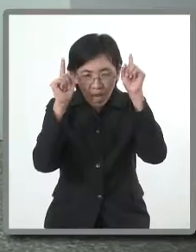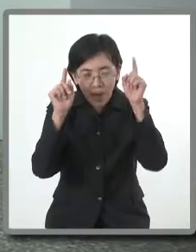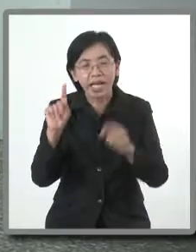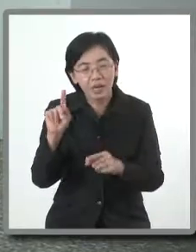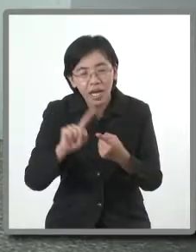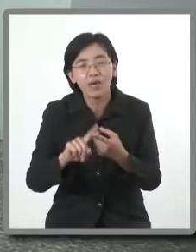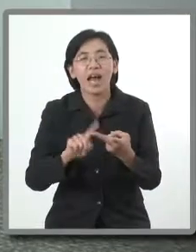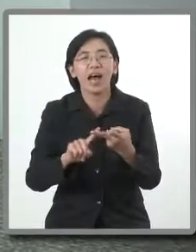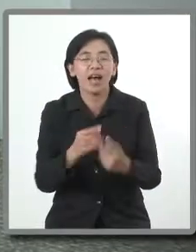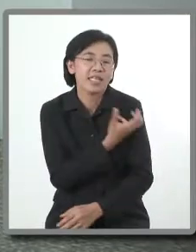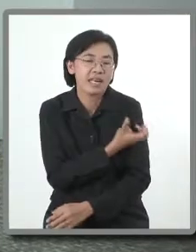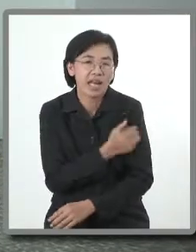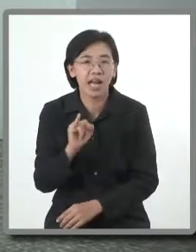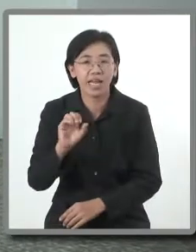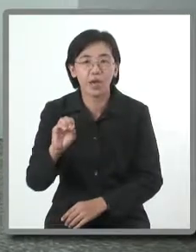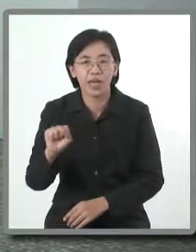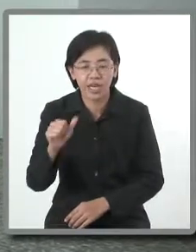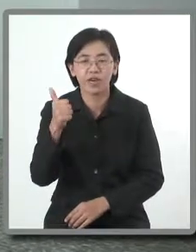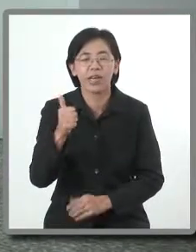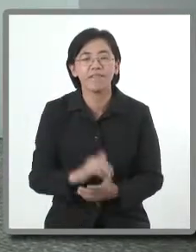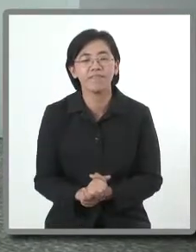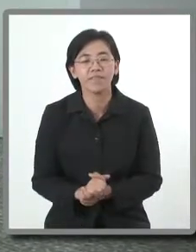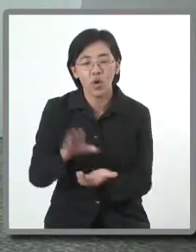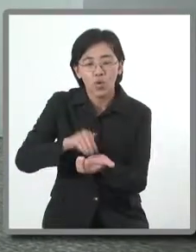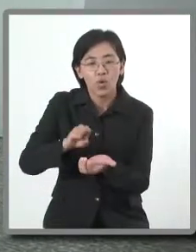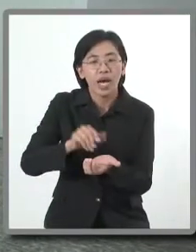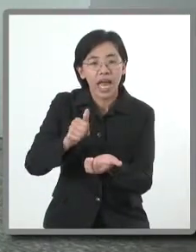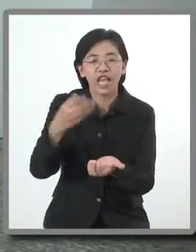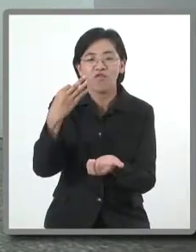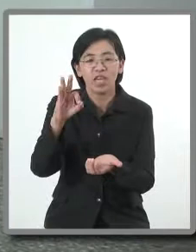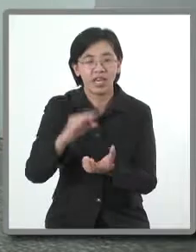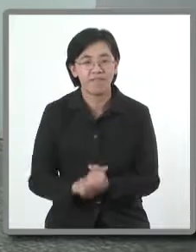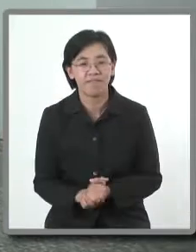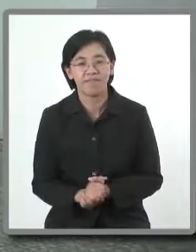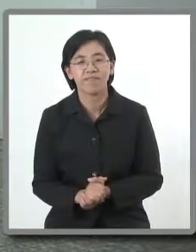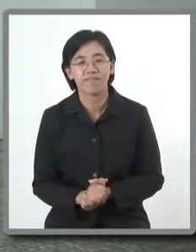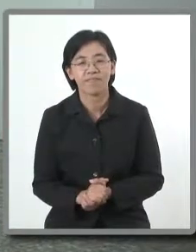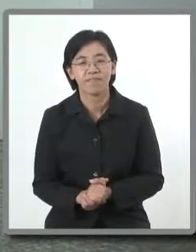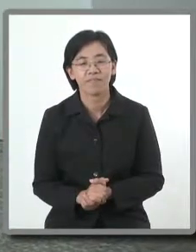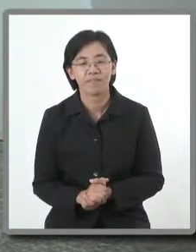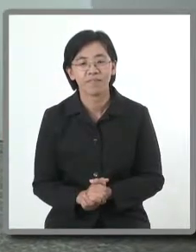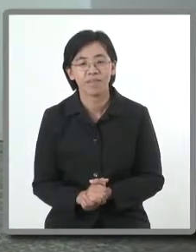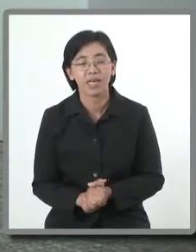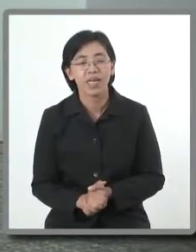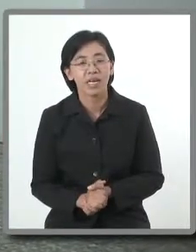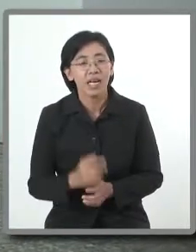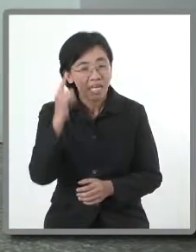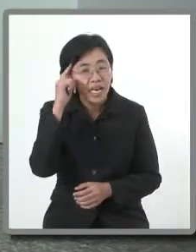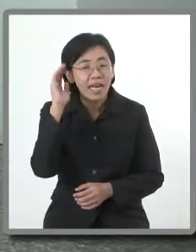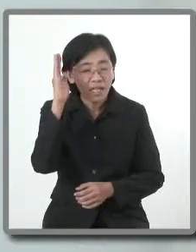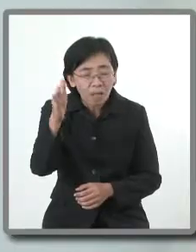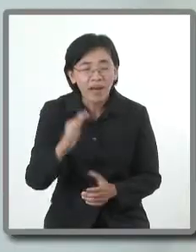ของ iPhone iOS ค ่ ะ iOS โหลดได้เลยนะคร ับ โหลดฟรี โหลดฟรีครับแล้วในอนาคตขสมกก็จ